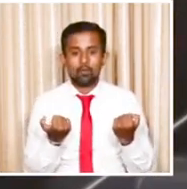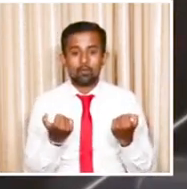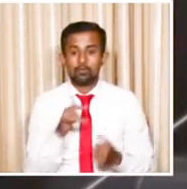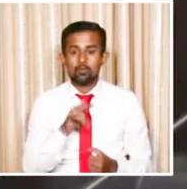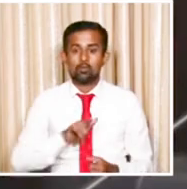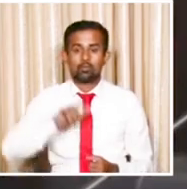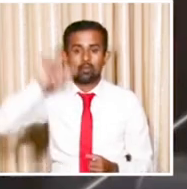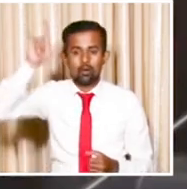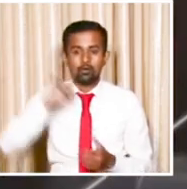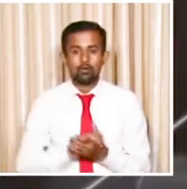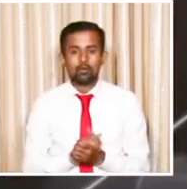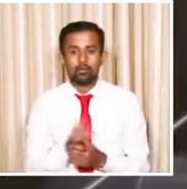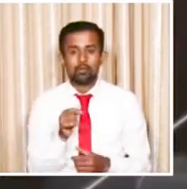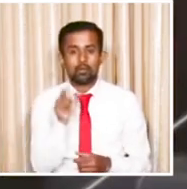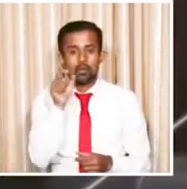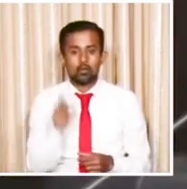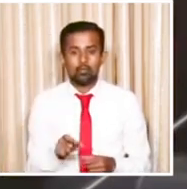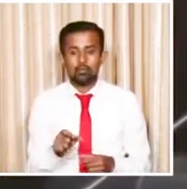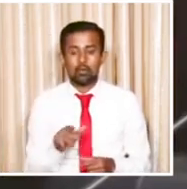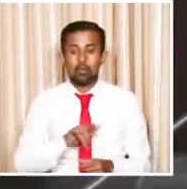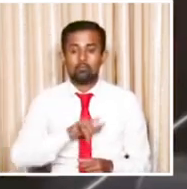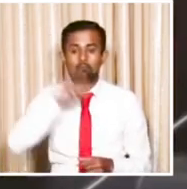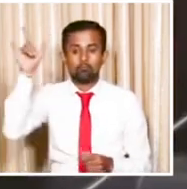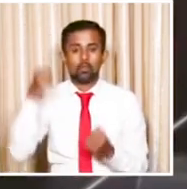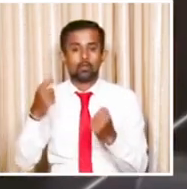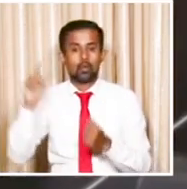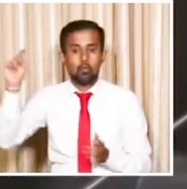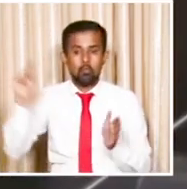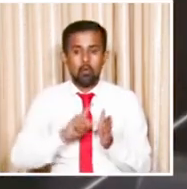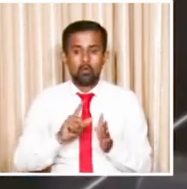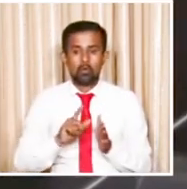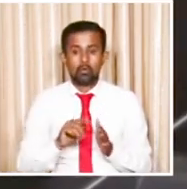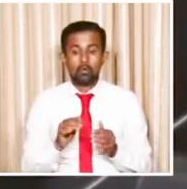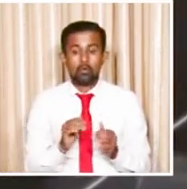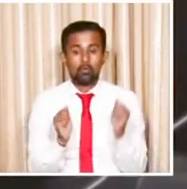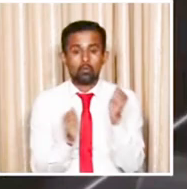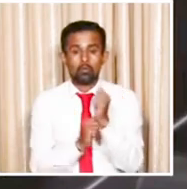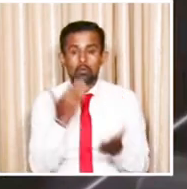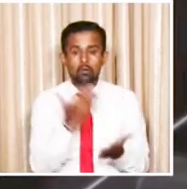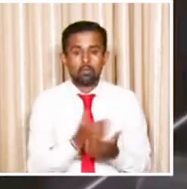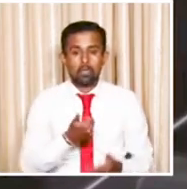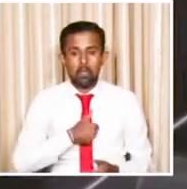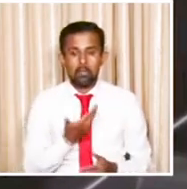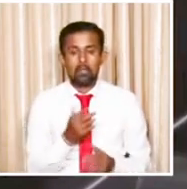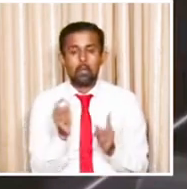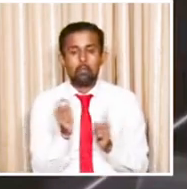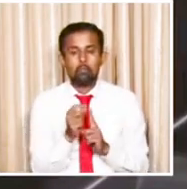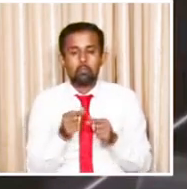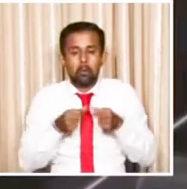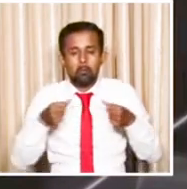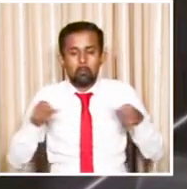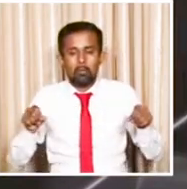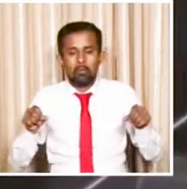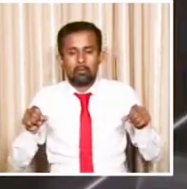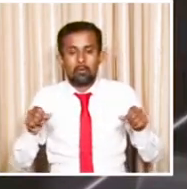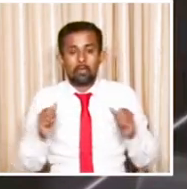රට සමහරුන්ට බොහොම පිටරටවල වලින් ආදායම් එන්නේ. හැබැයි කවුරුත් අයින් වෙන්න කැමති නැහැ. දුප්පත් ලේබලෙම ගහගෙන ඉන්න කැමති.